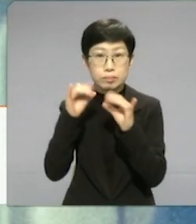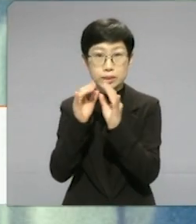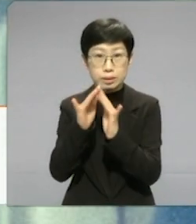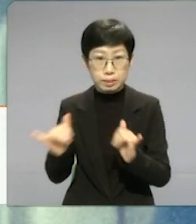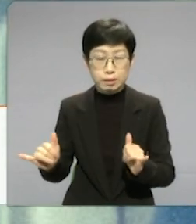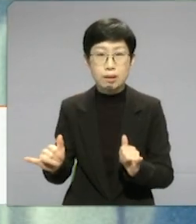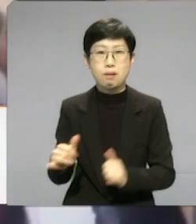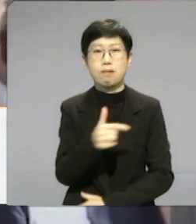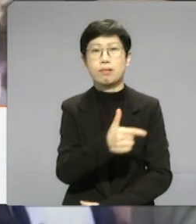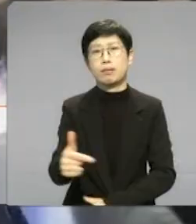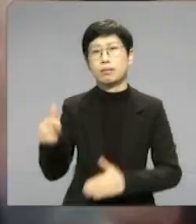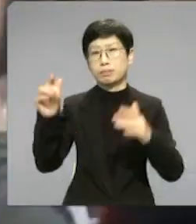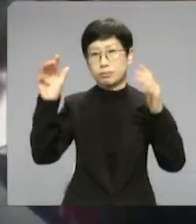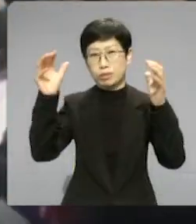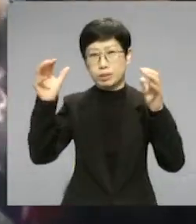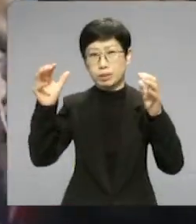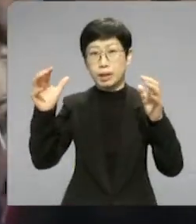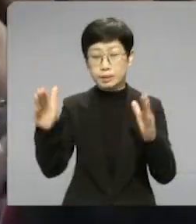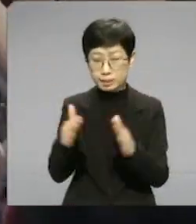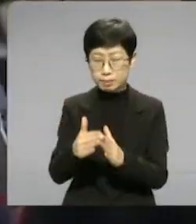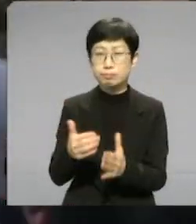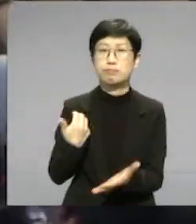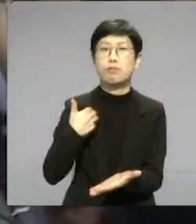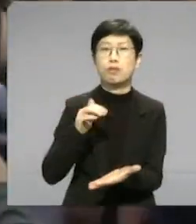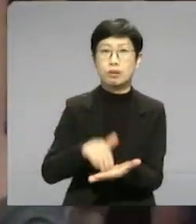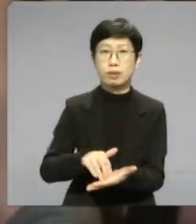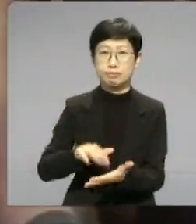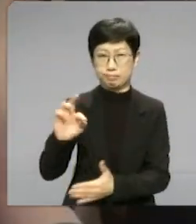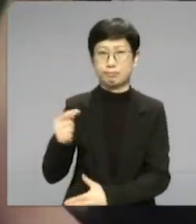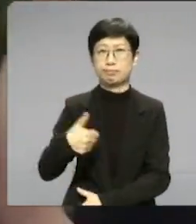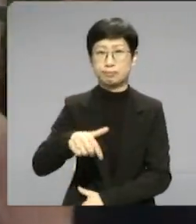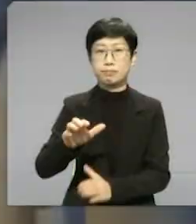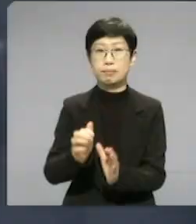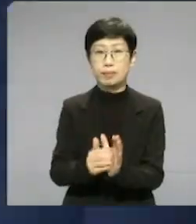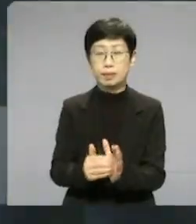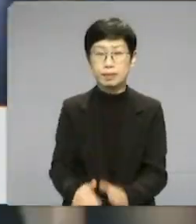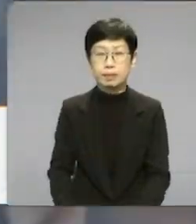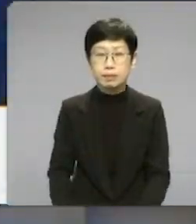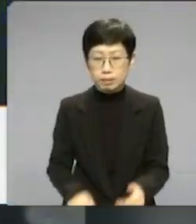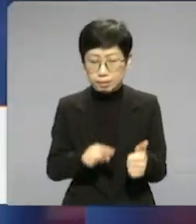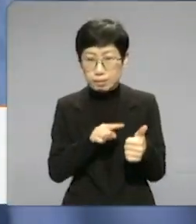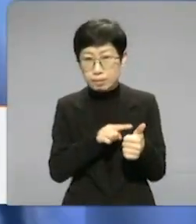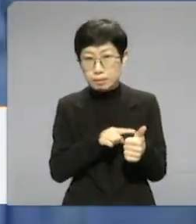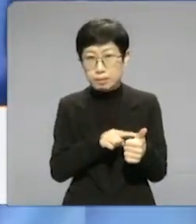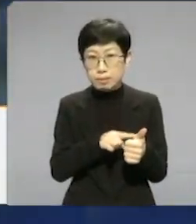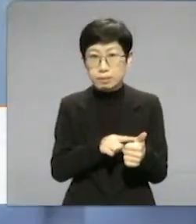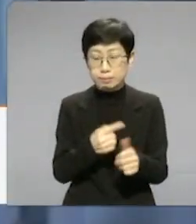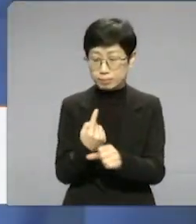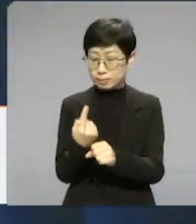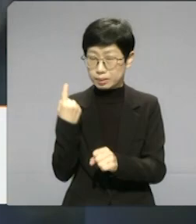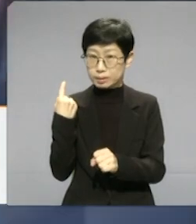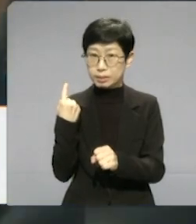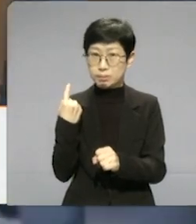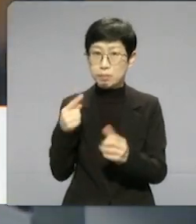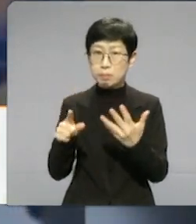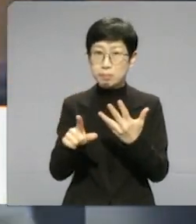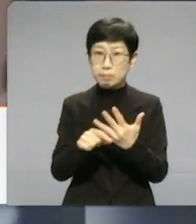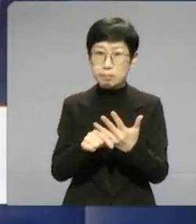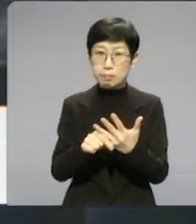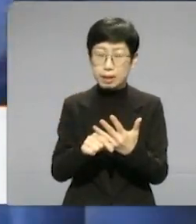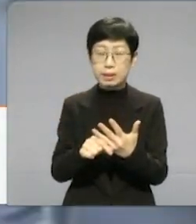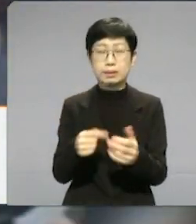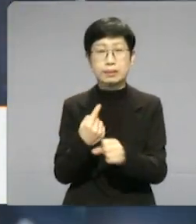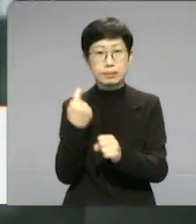지지자들의 뜨거운 환영을 받으며 자택으로 돌아갔습니다. 탁신 전 총리는 지난해 8년형을